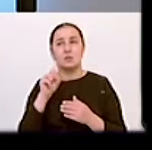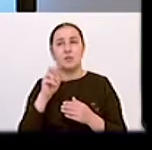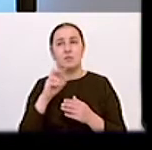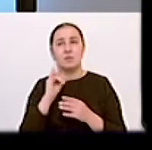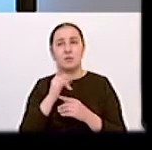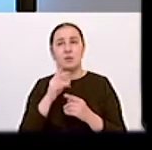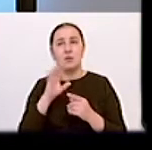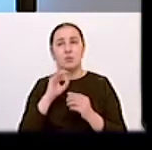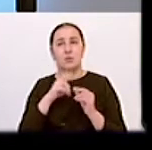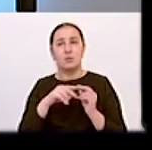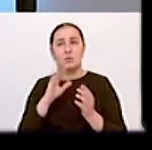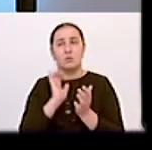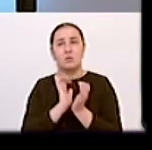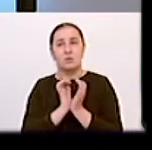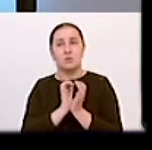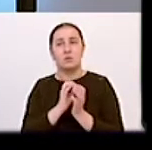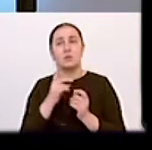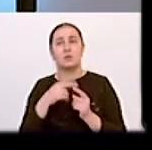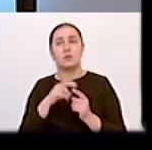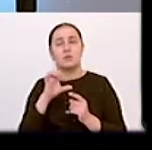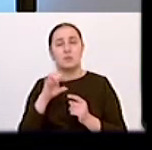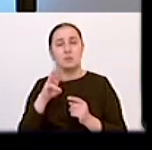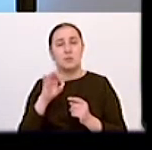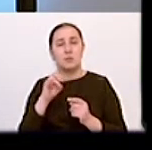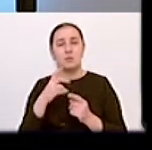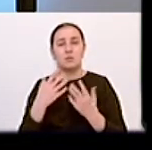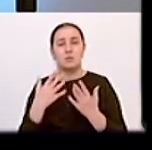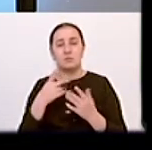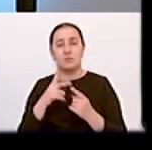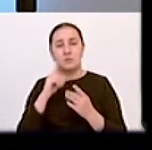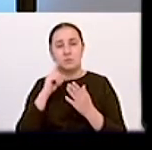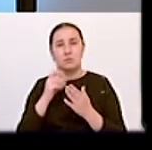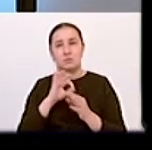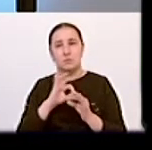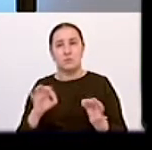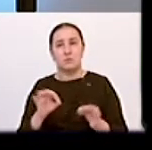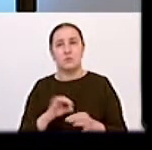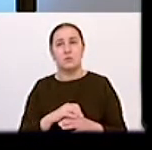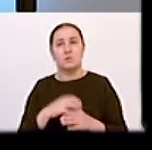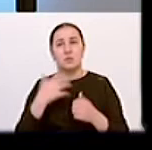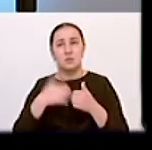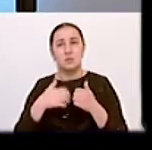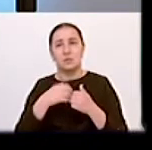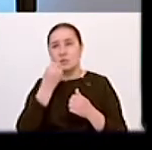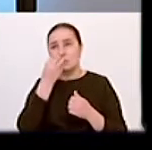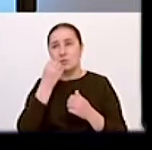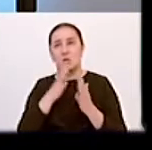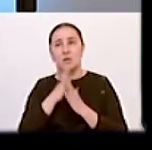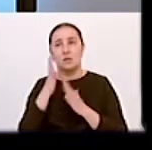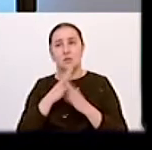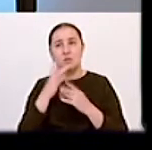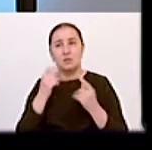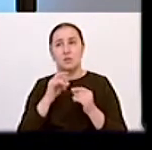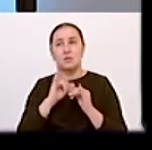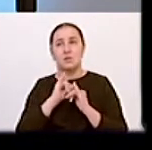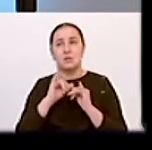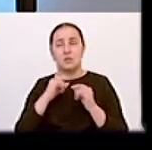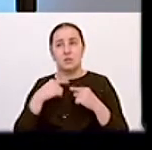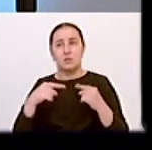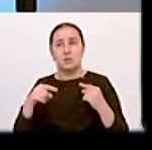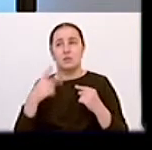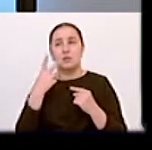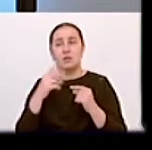из окуней, творожники, сметану. Действительно замечательно. Среди цветковых растений различаются